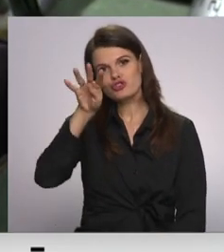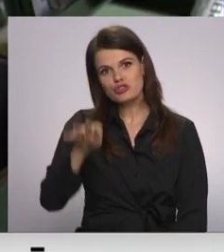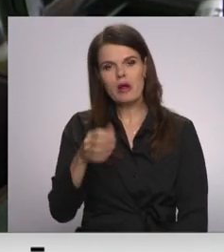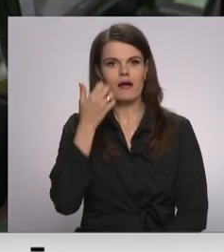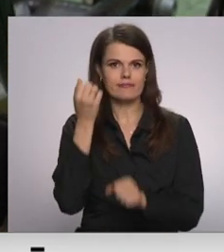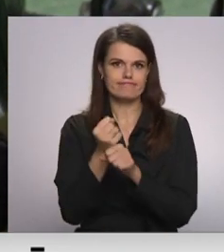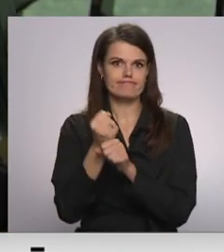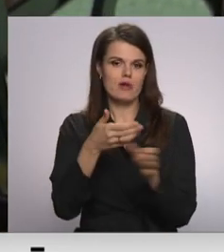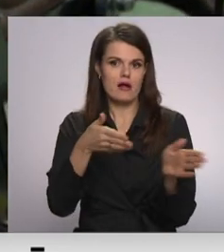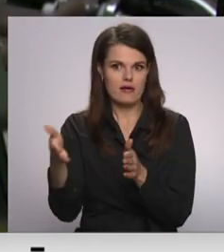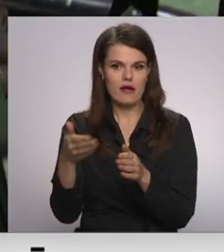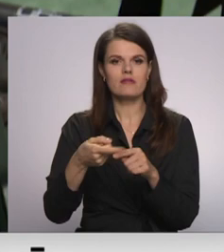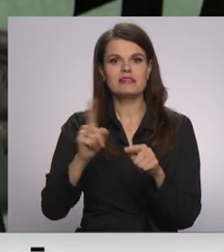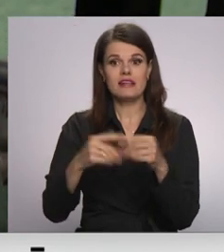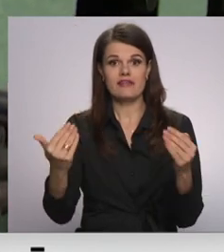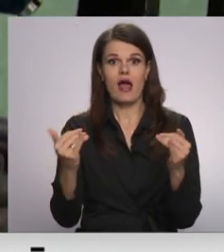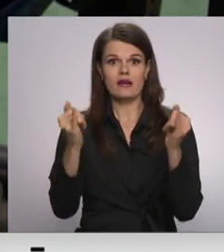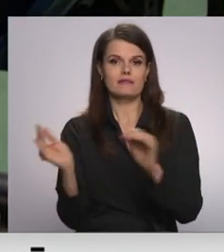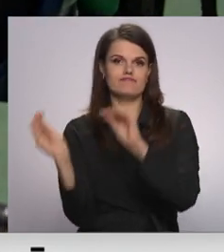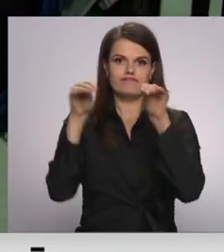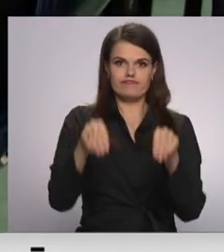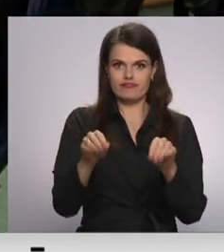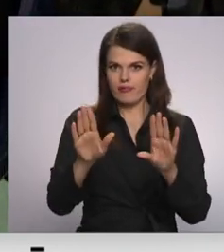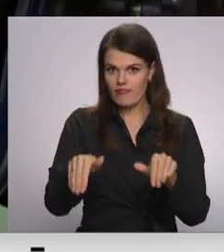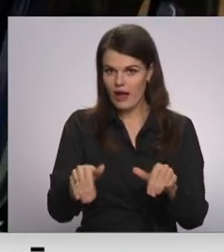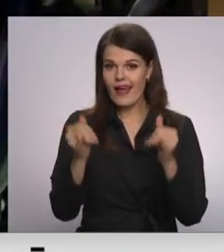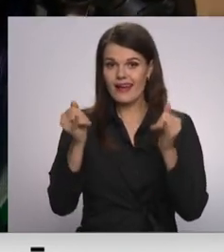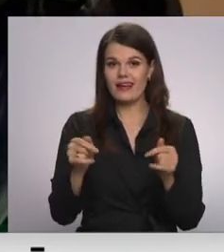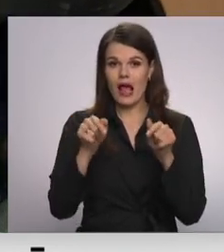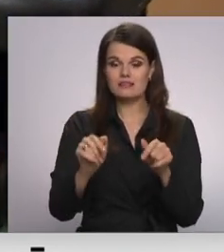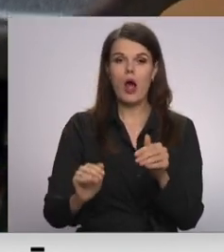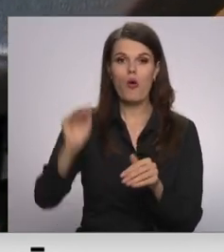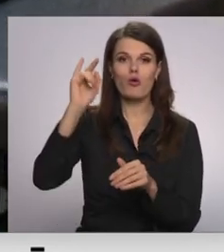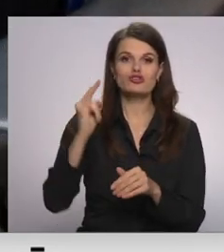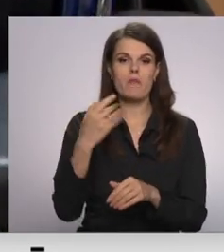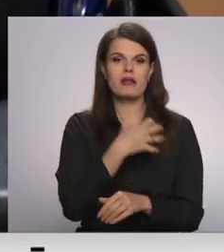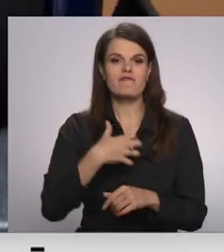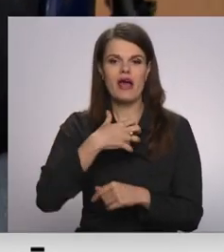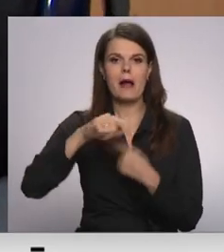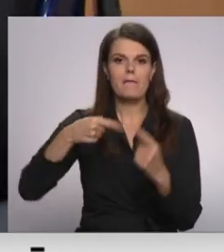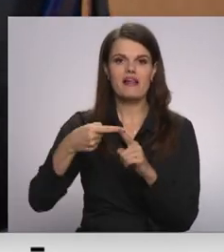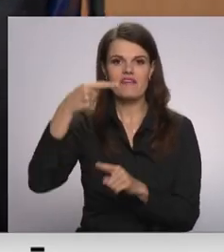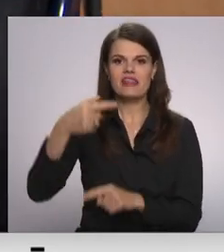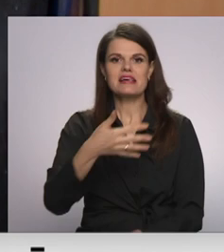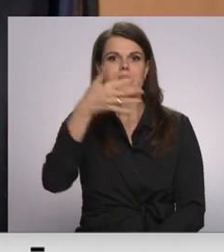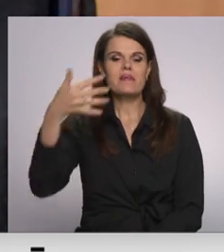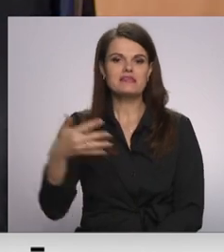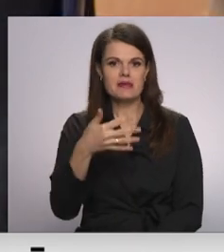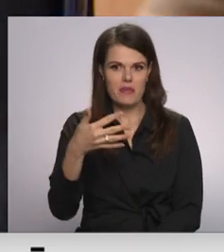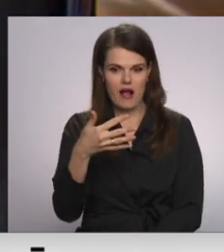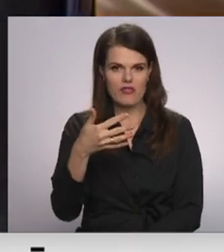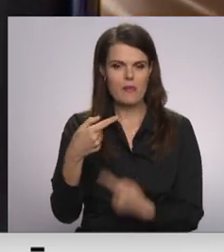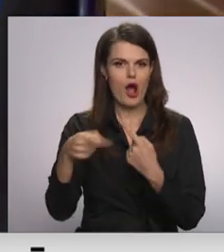Tad to varēs likt virsū esošajam krēslam. Krēslus, ko augošam bērnam jāmaina reizi 5 gados, atšķirībā no